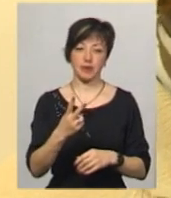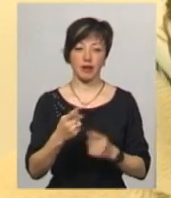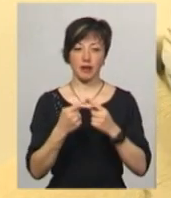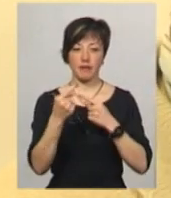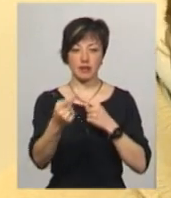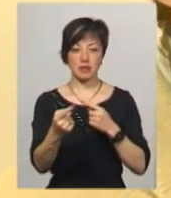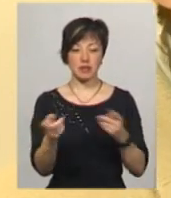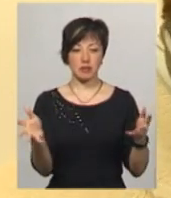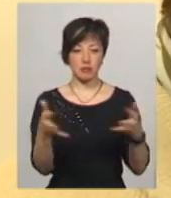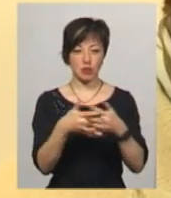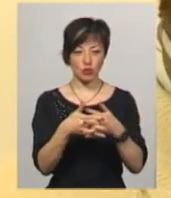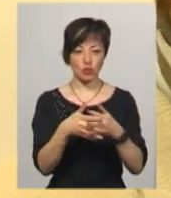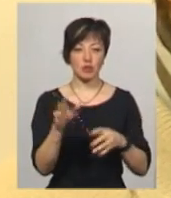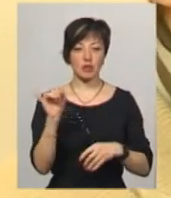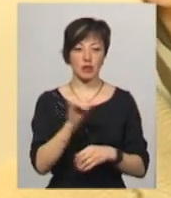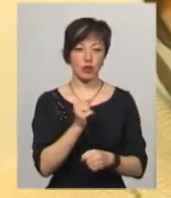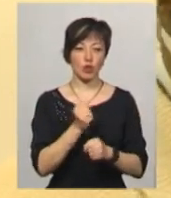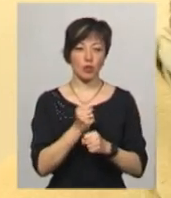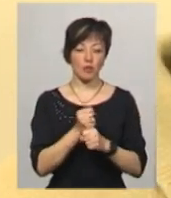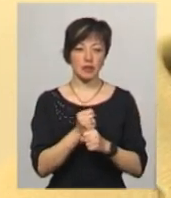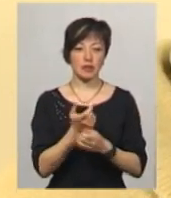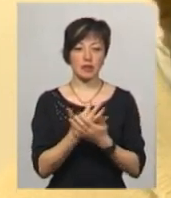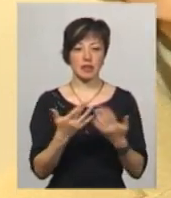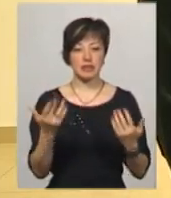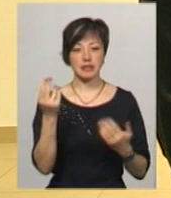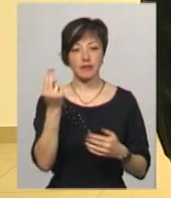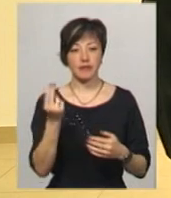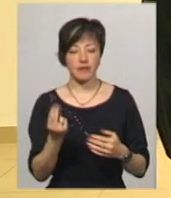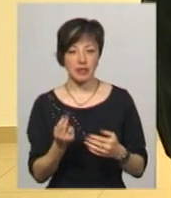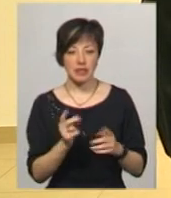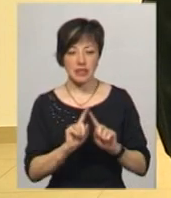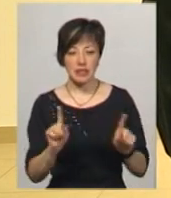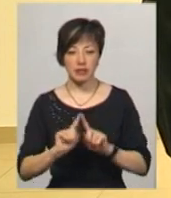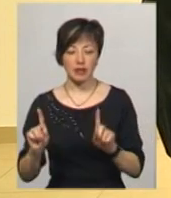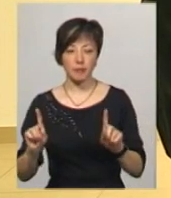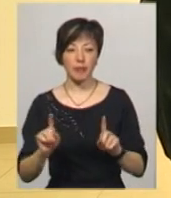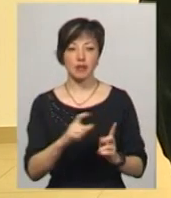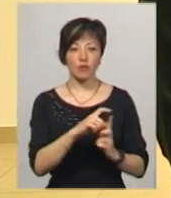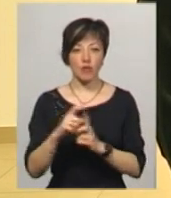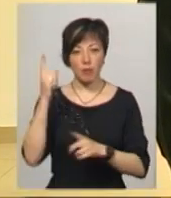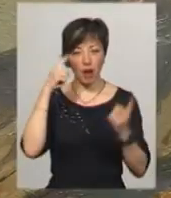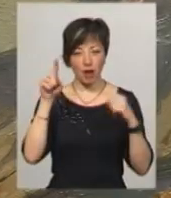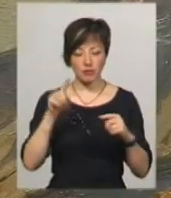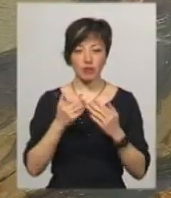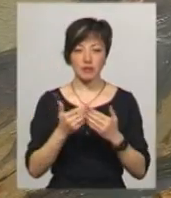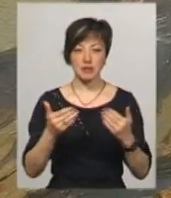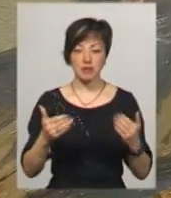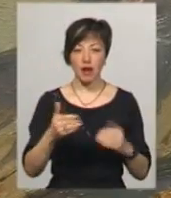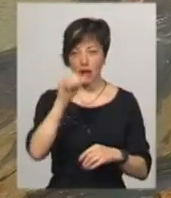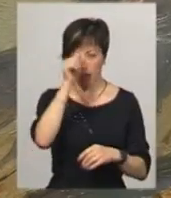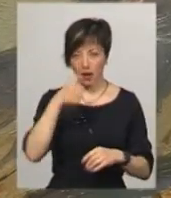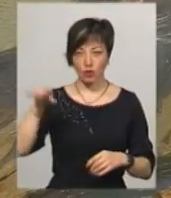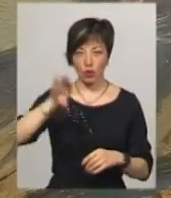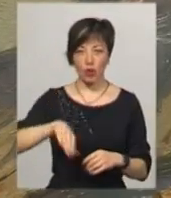відстані змішуються і роблять різні відтінки. За словами автора виставки Василя Красьохи, на Грецькій горі Афон